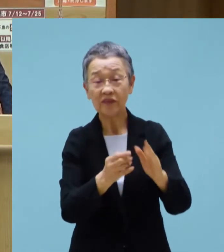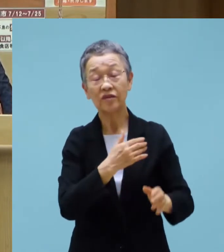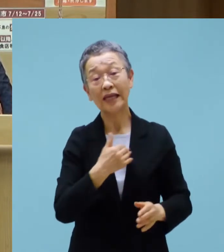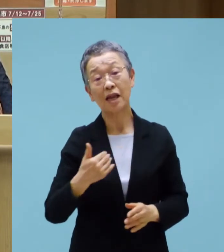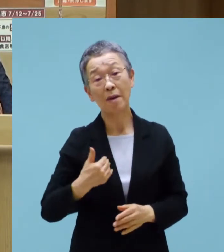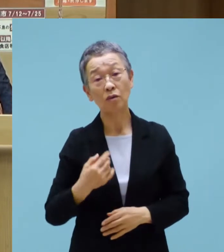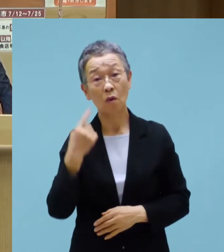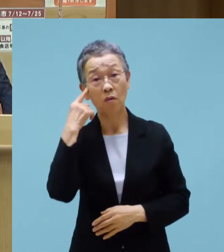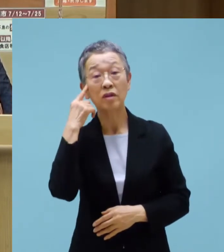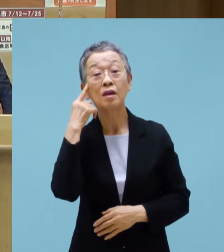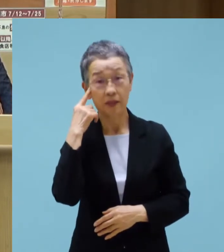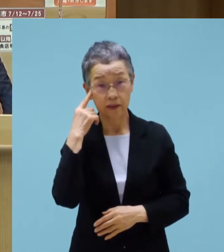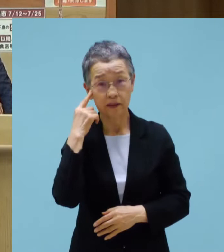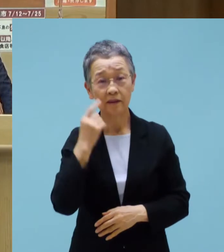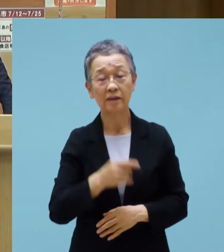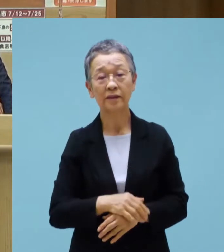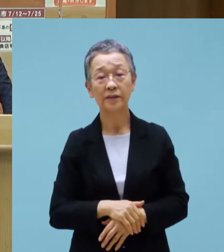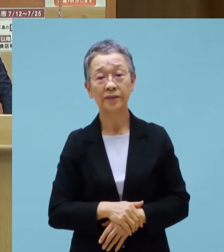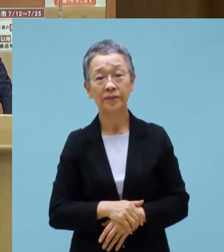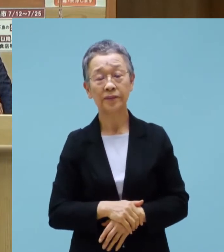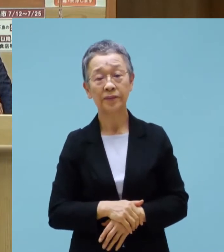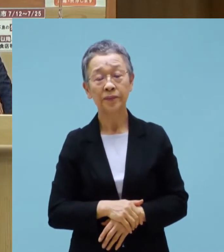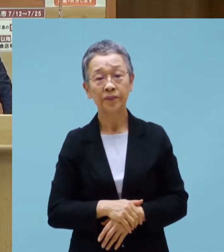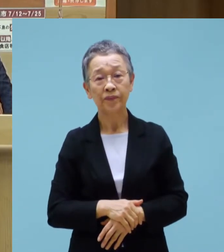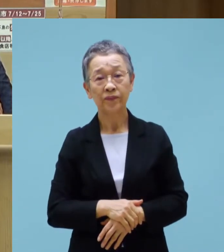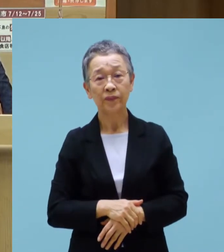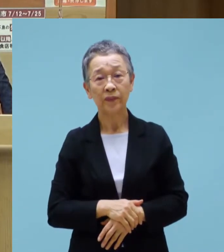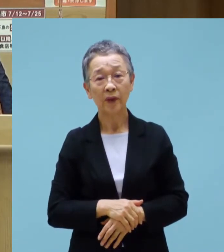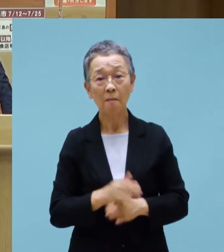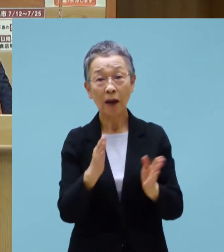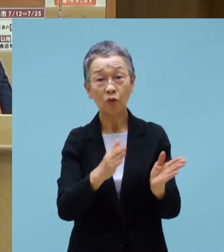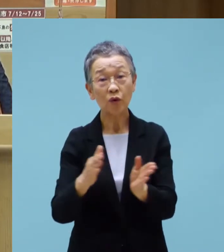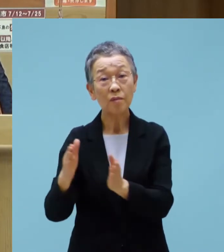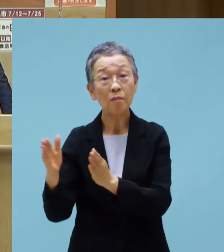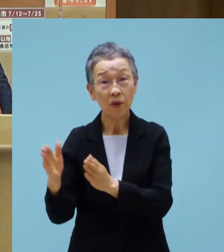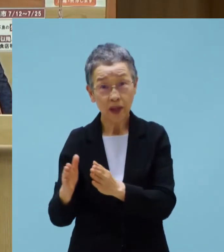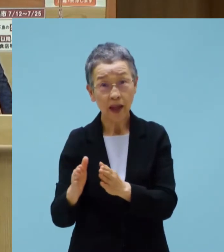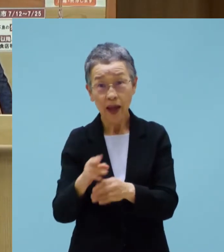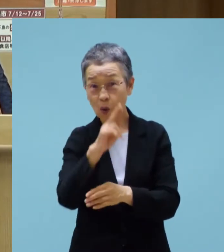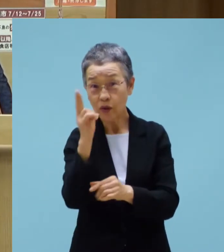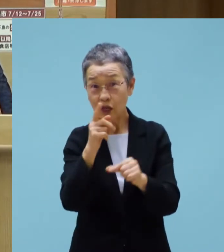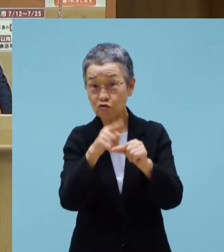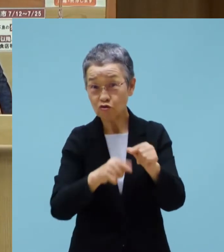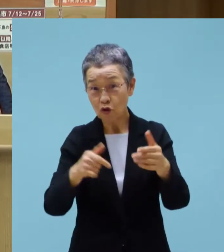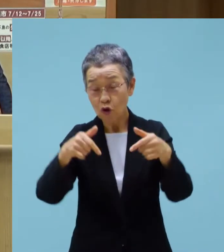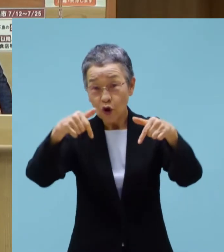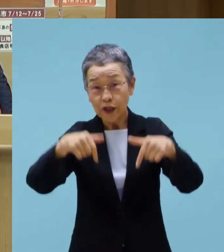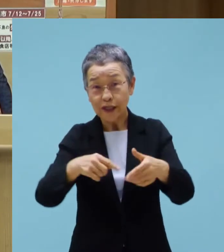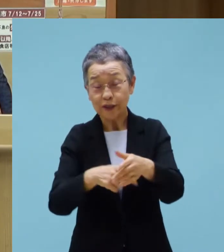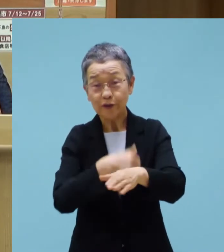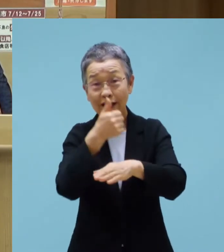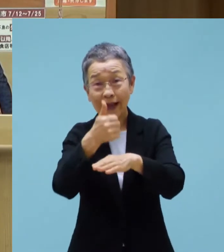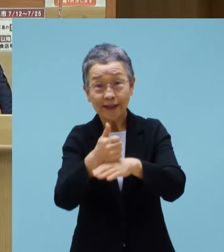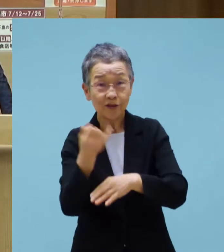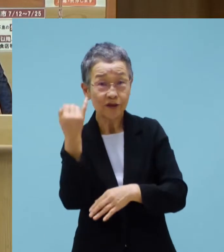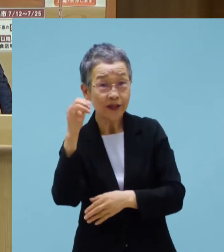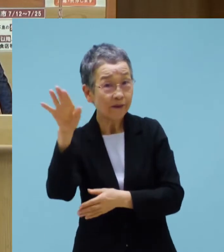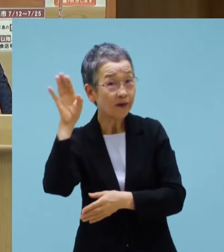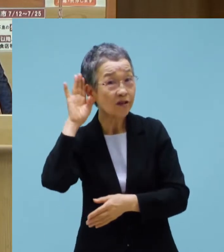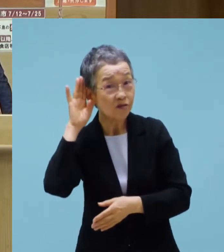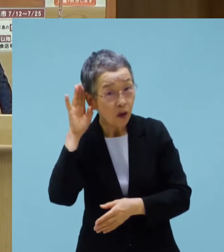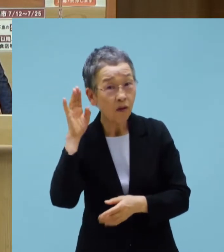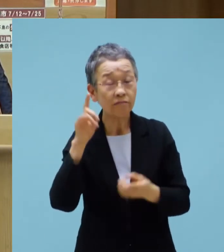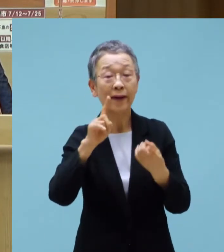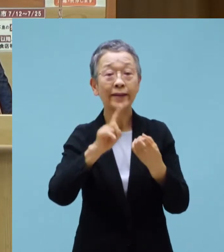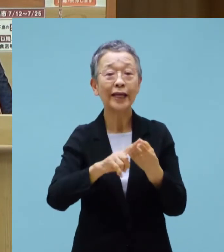思っています。 まあ、その一方でその午前の西村大臣の発言だけを聞く限りでは、まあ、すぐには適用されない見通